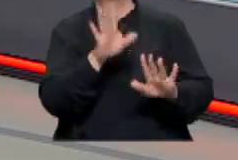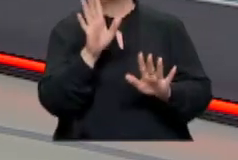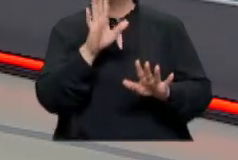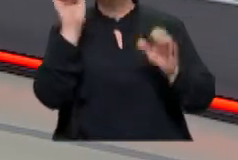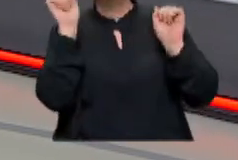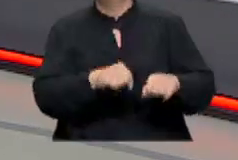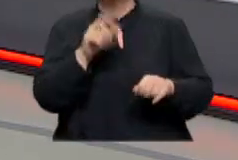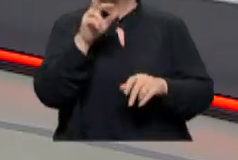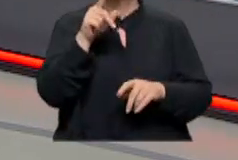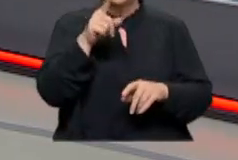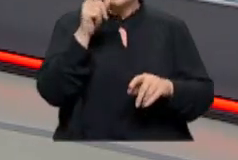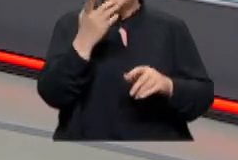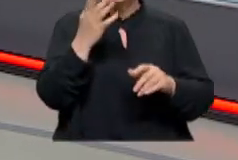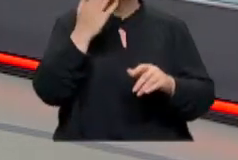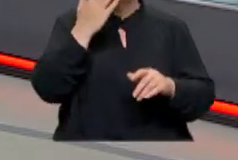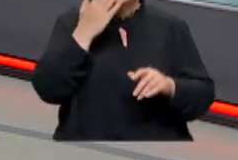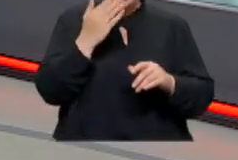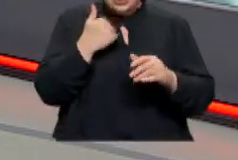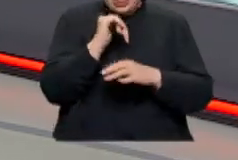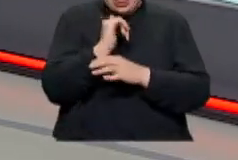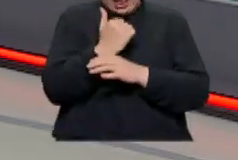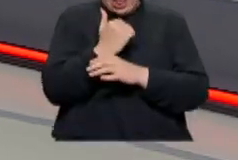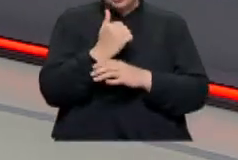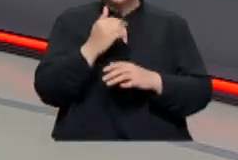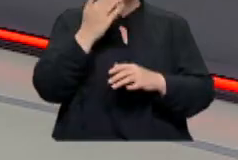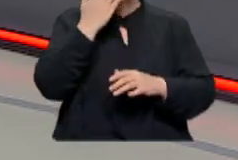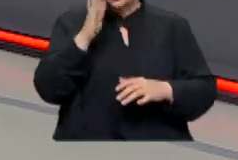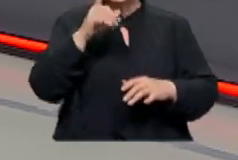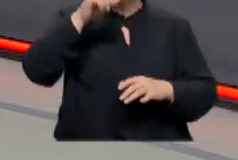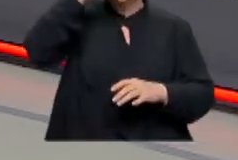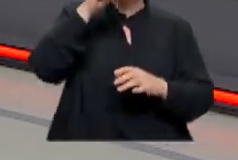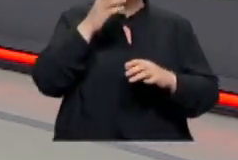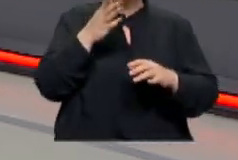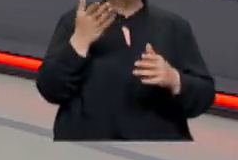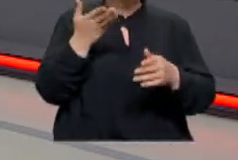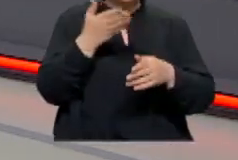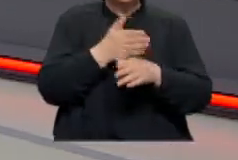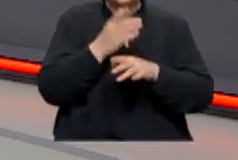düşmanlar. Oysa yetenek tabiata, Tanrı'nın gerçekten belki de